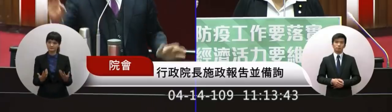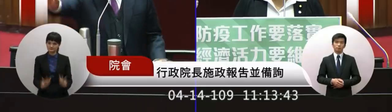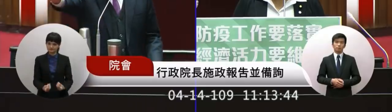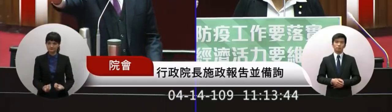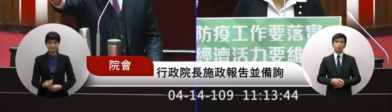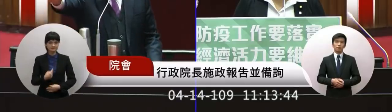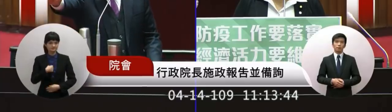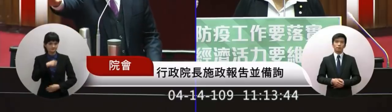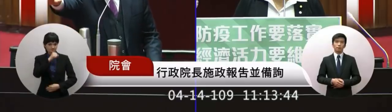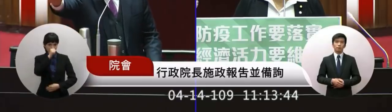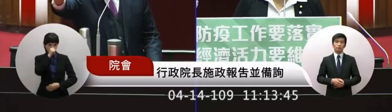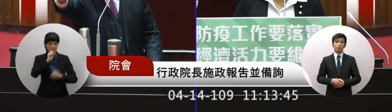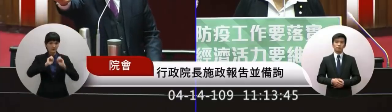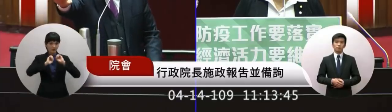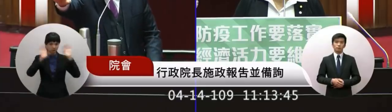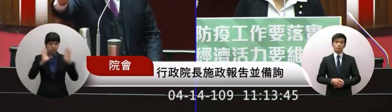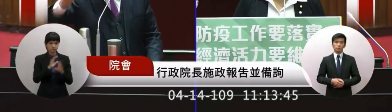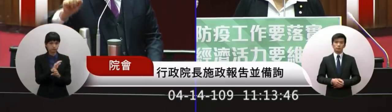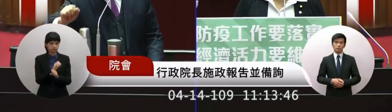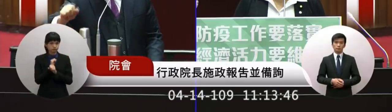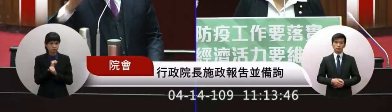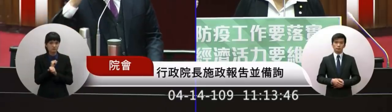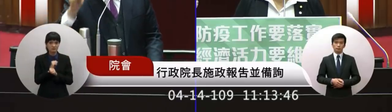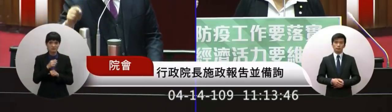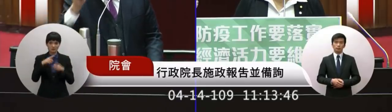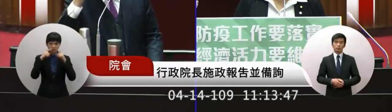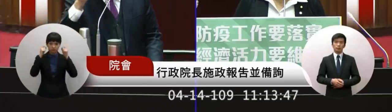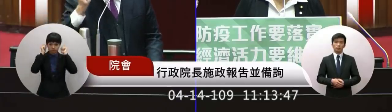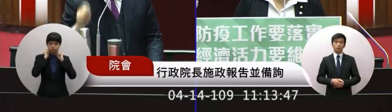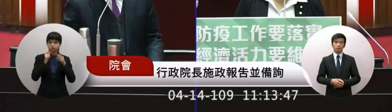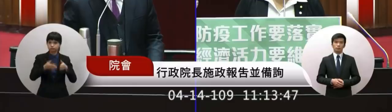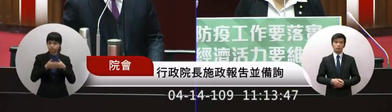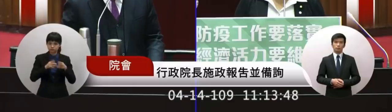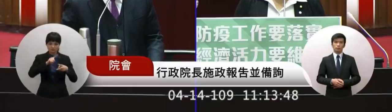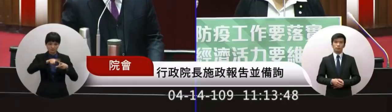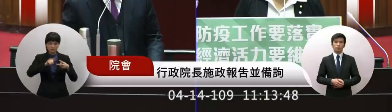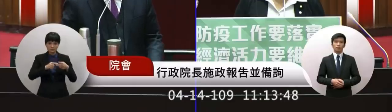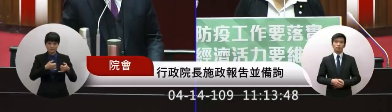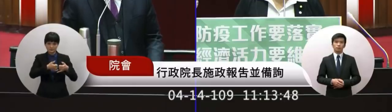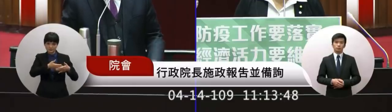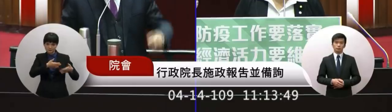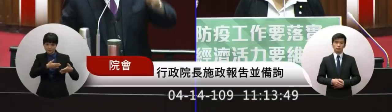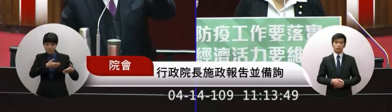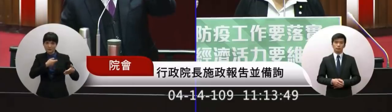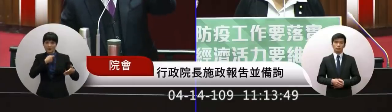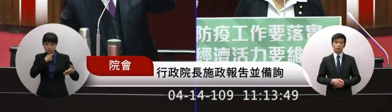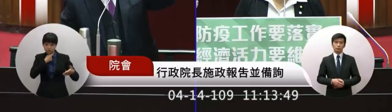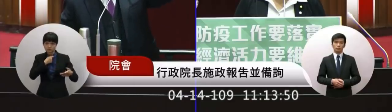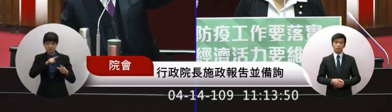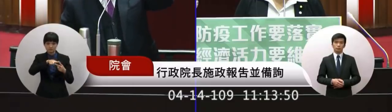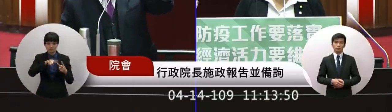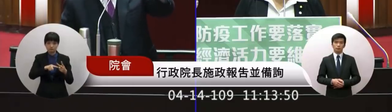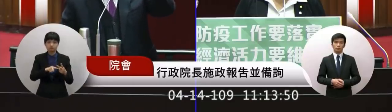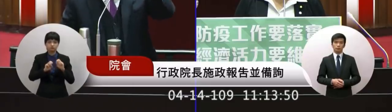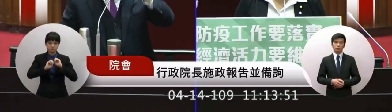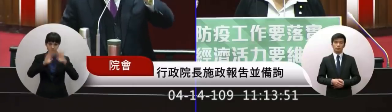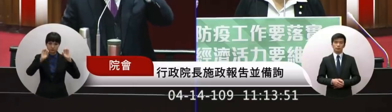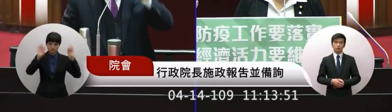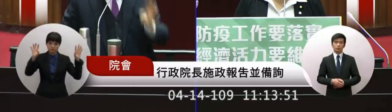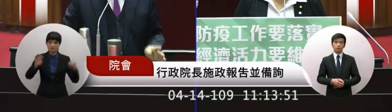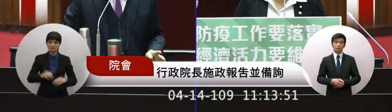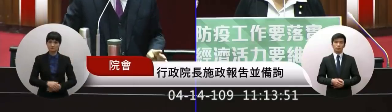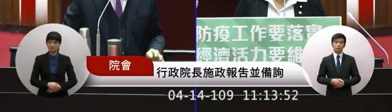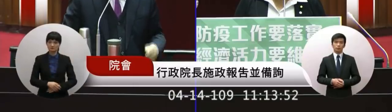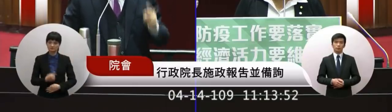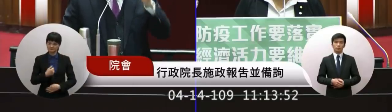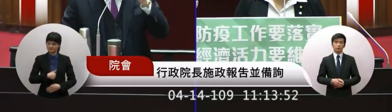就要全部說要注意不可以這樣因為我們這也是風業必要所以政府的負